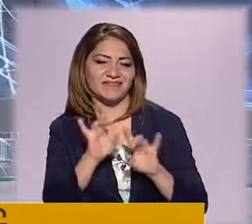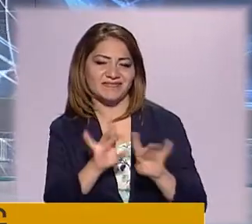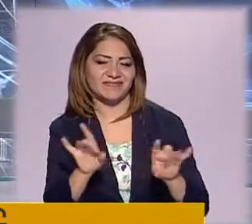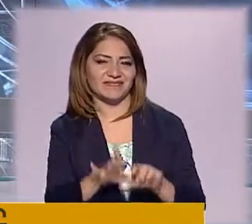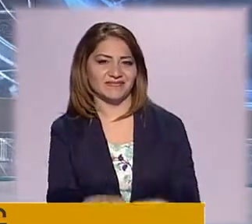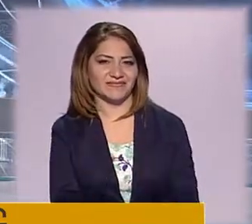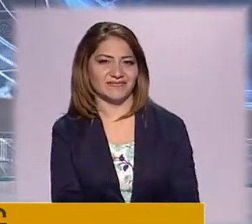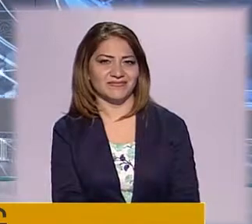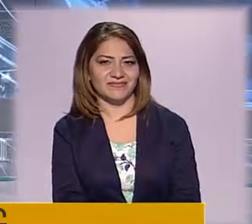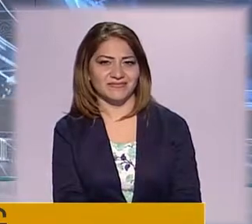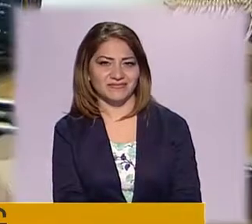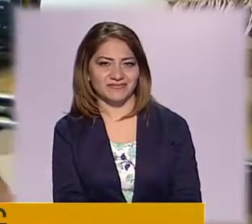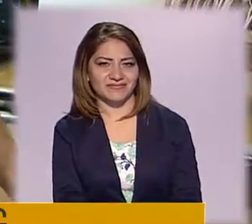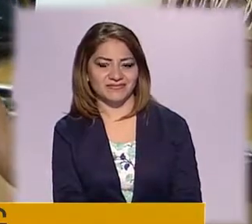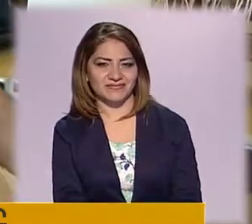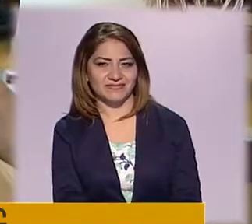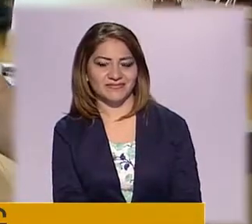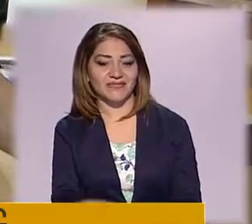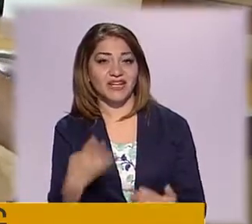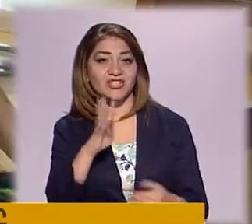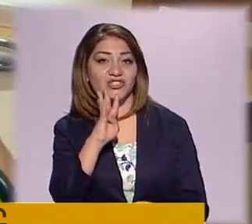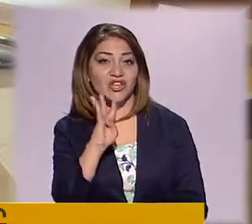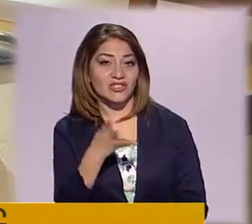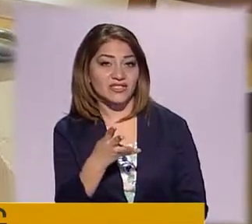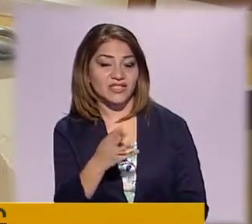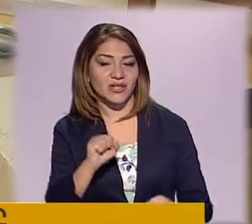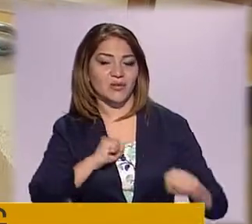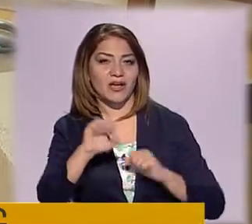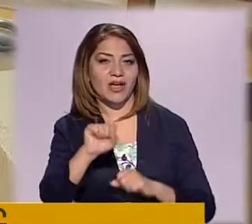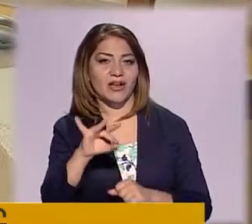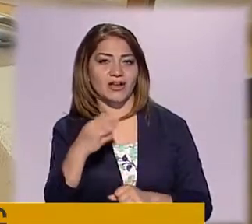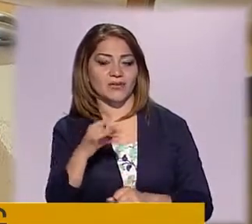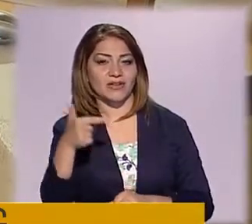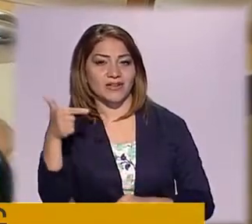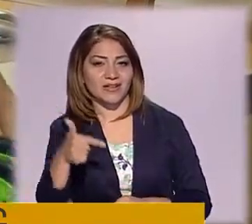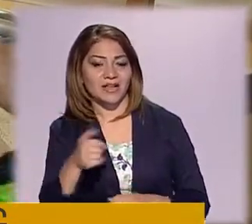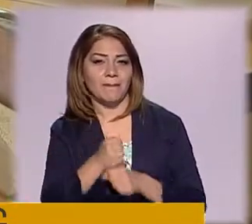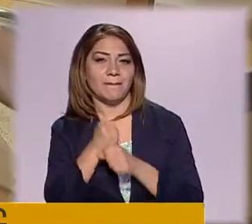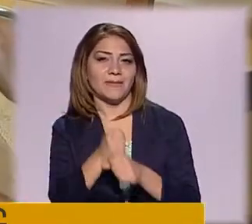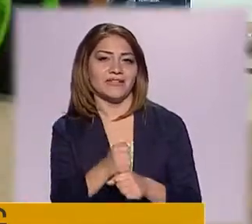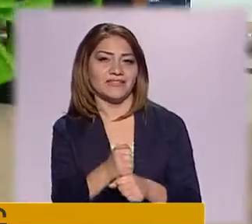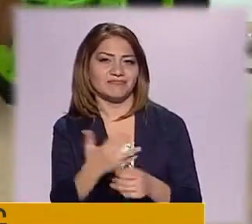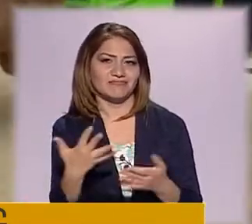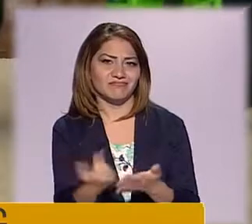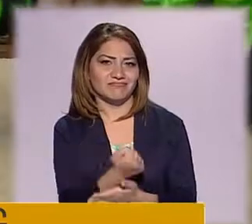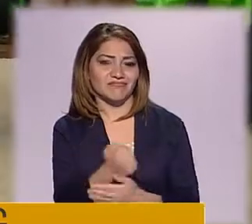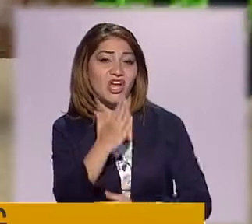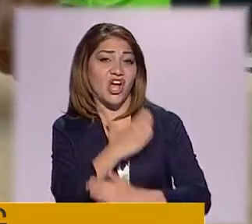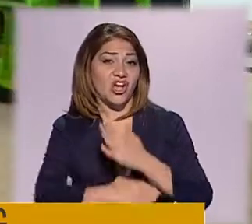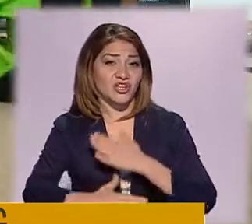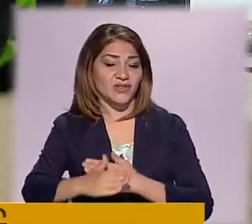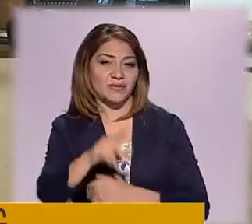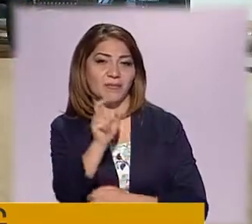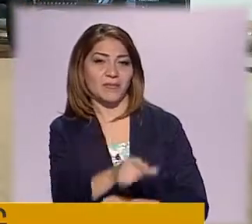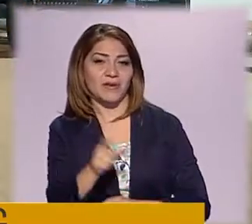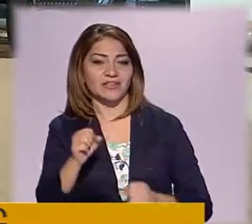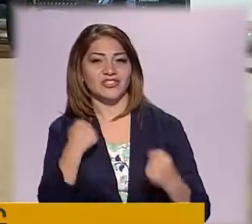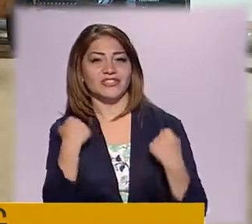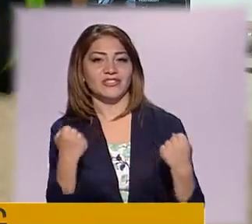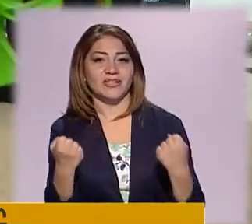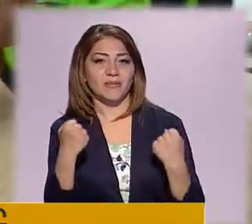Նունե Ալեքսանյանը. Արդեն 4-րդ տարին է, ինչ գյումրեցի Արթուր Գալստյանը մրցանակային արդյունք է գրանցում հաշմանդամություն ունեցող